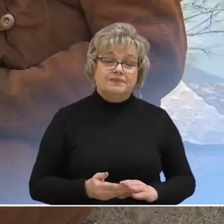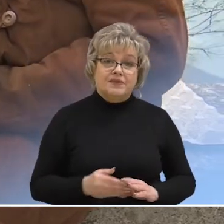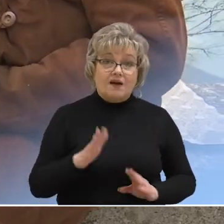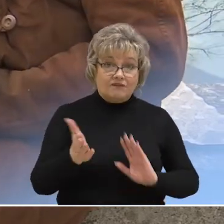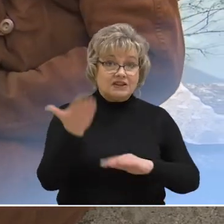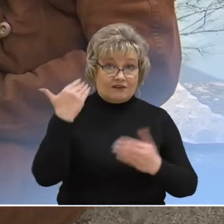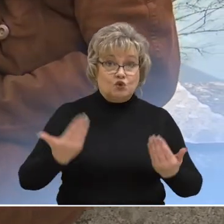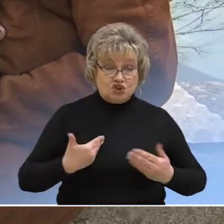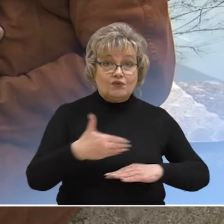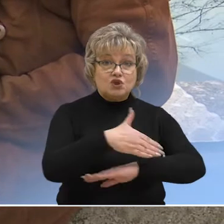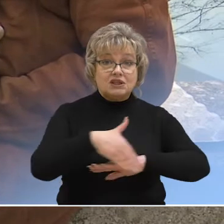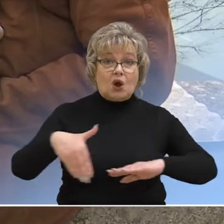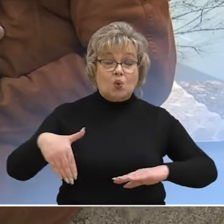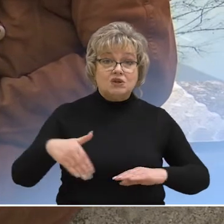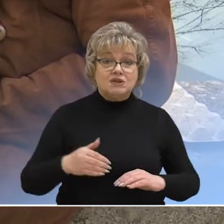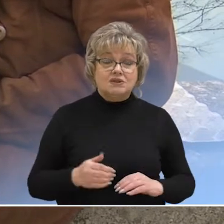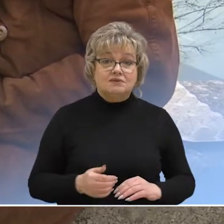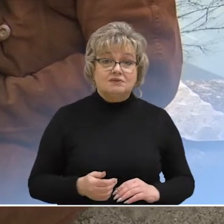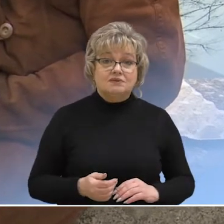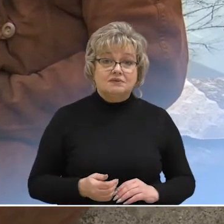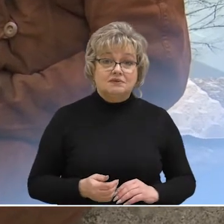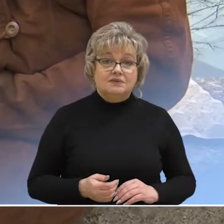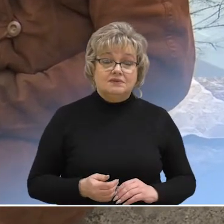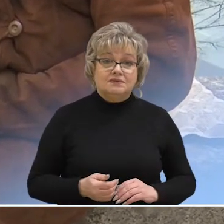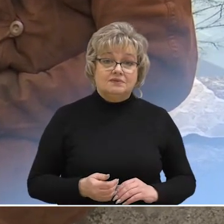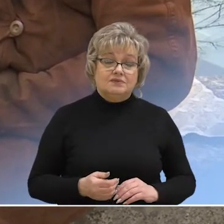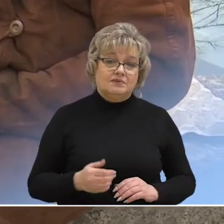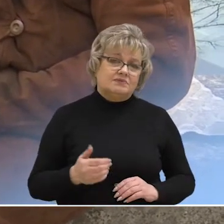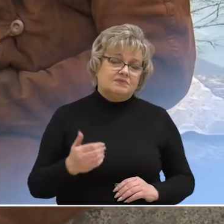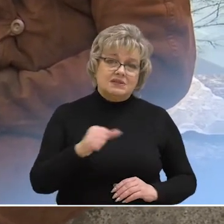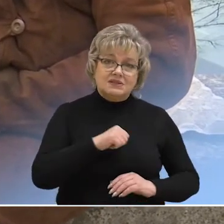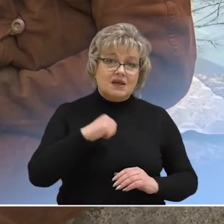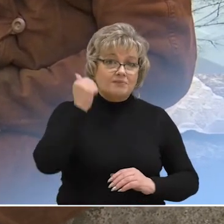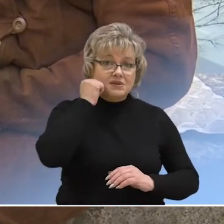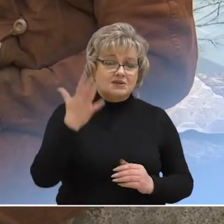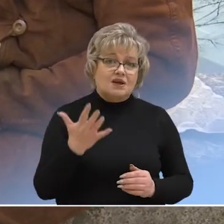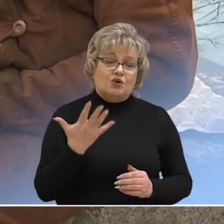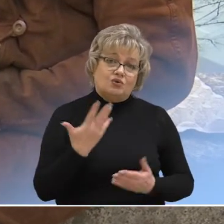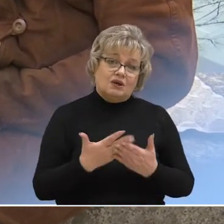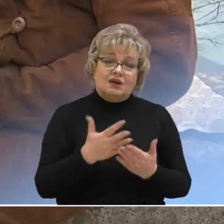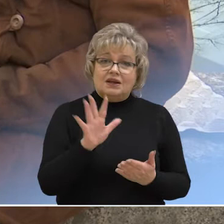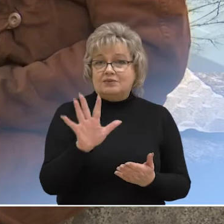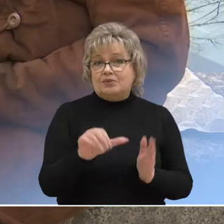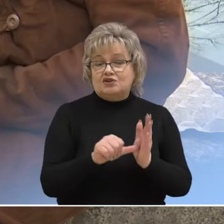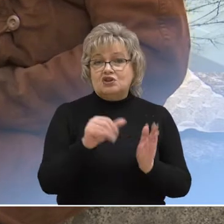Вы давно живете на улице? Ну, где-то месяцев, не знаю, 4-5 месяцев. Да.